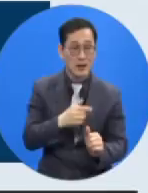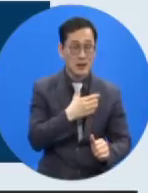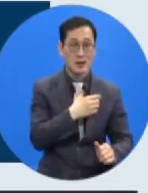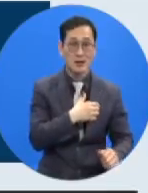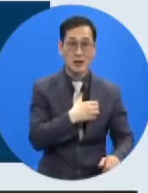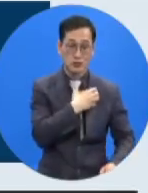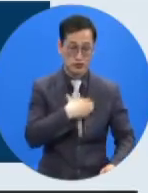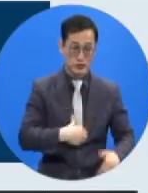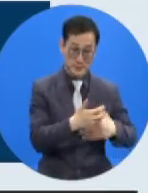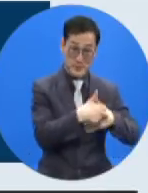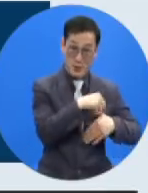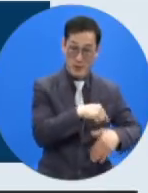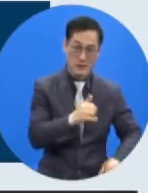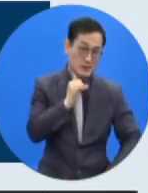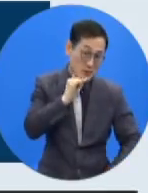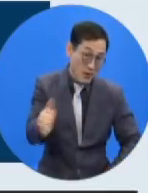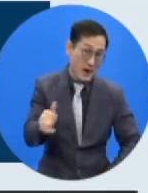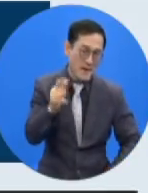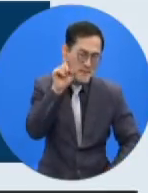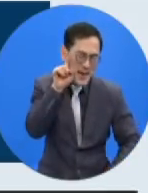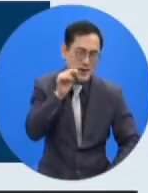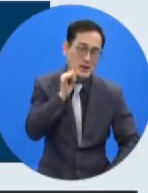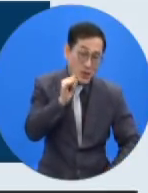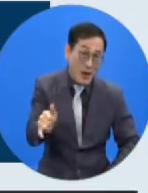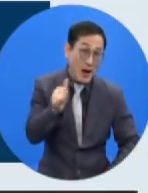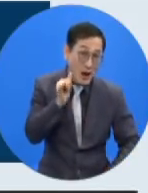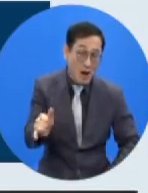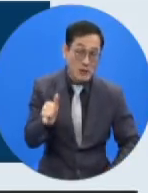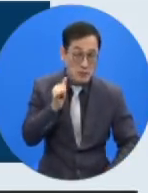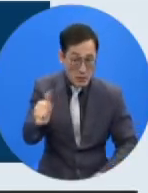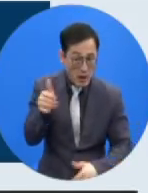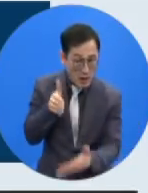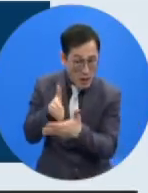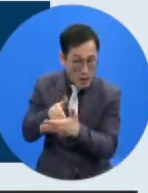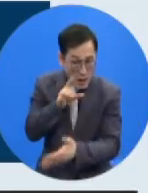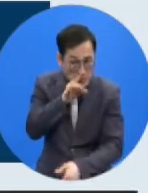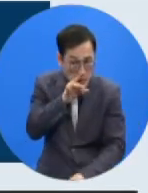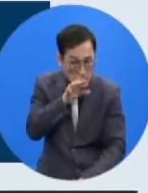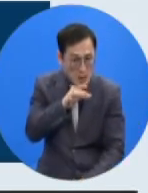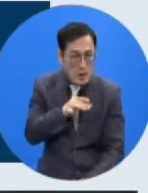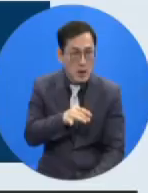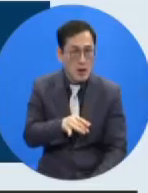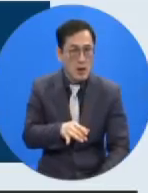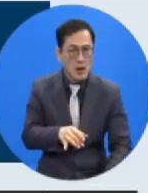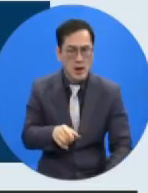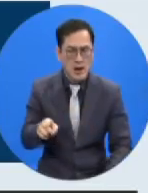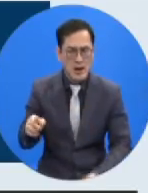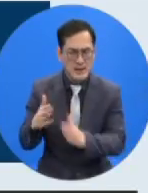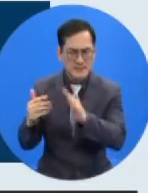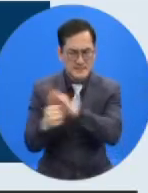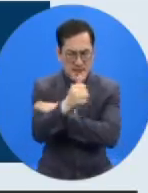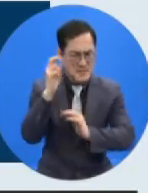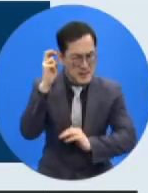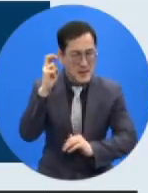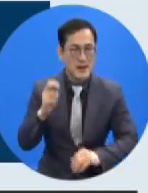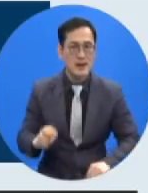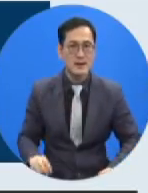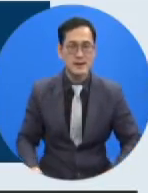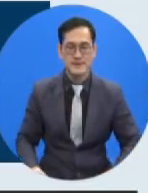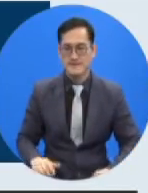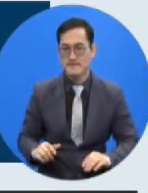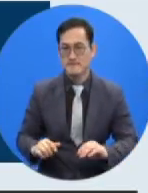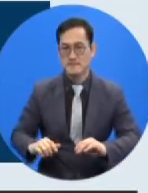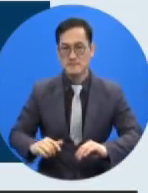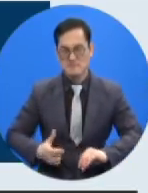맨날 전화 돌리잖아요. 집에 잘 계시나? 따르릉 따르릉 안 받아요. 보건소 직원이 아뿔싸, 이분 어디로 나갔다. 즉각적으로 보건소 직원이